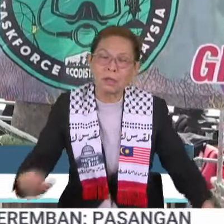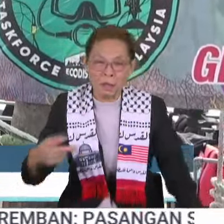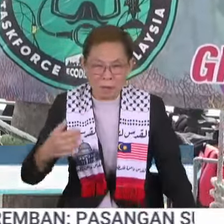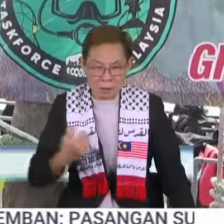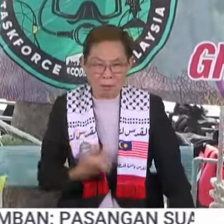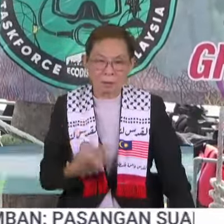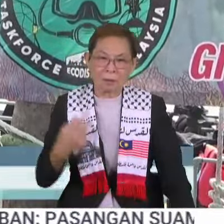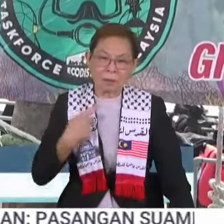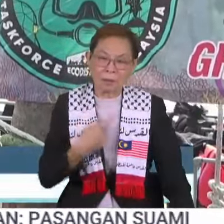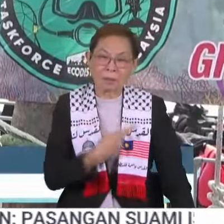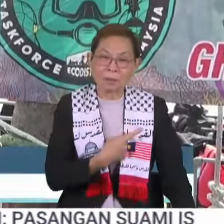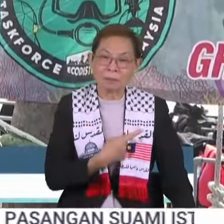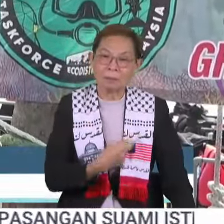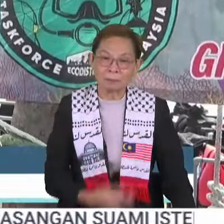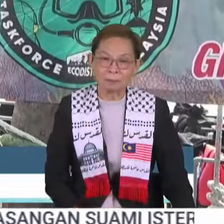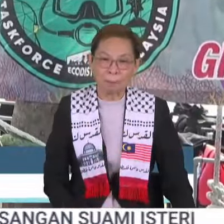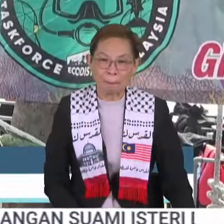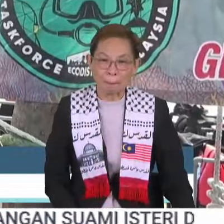sendiri pun